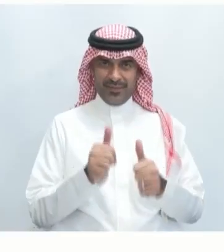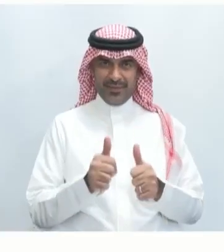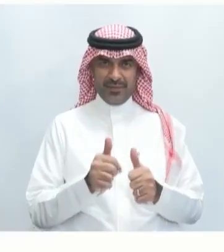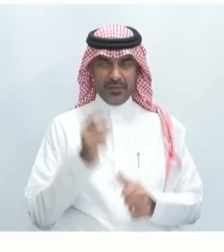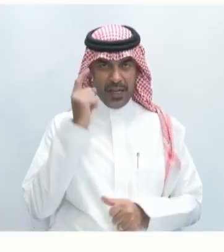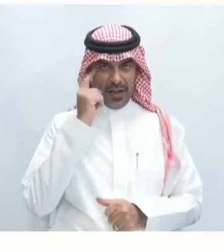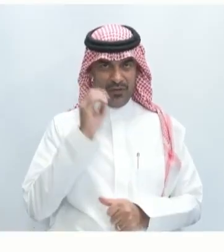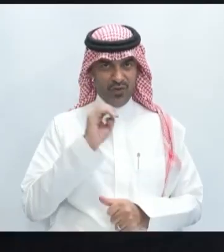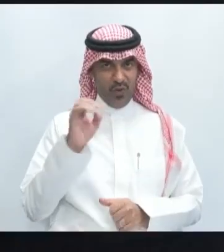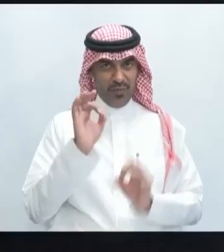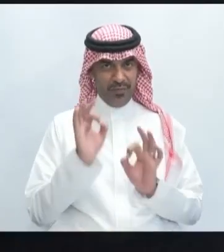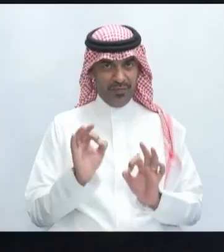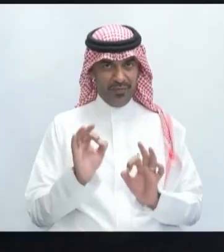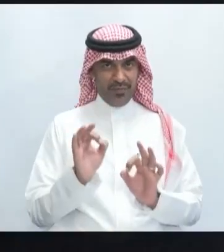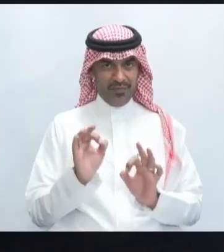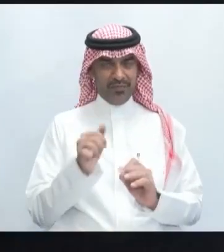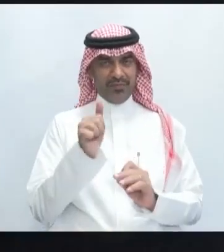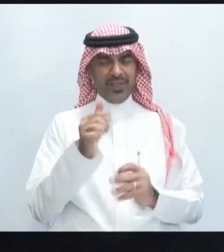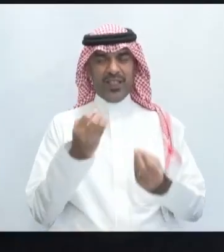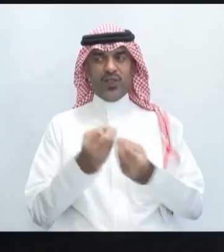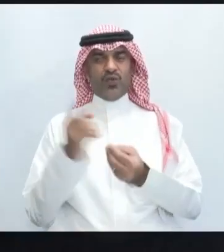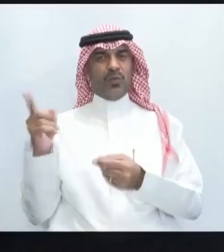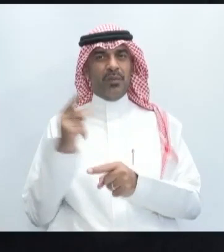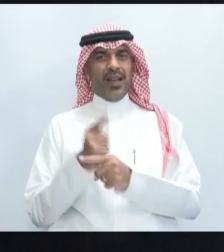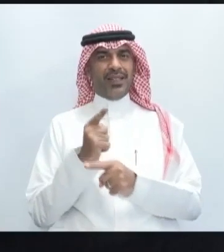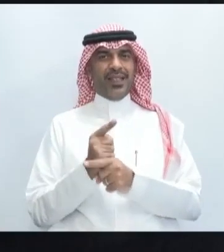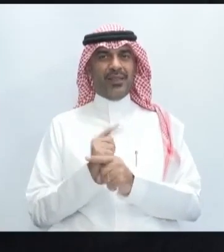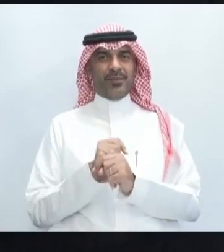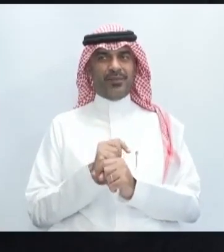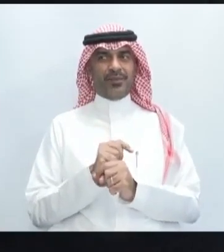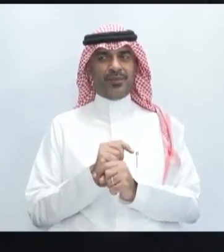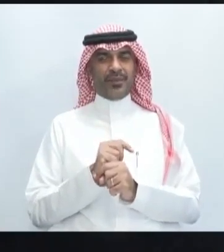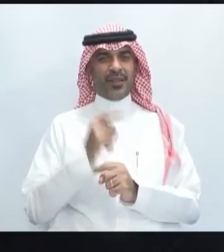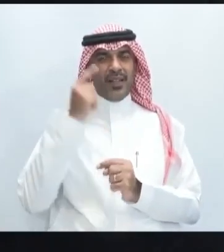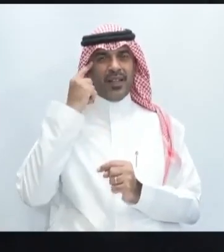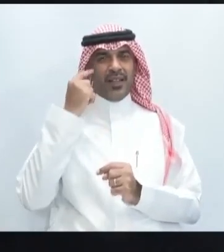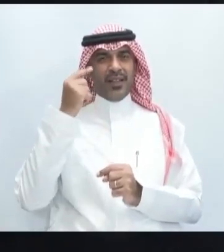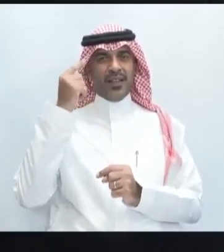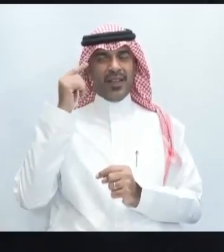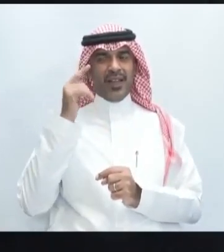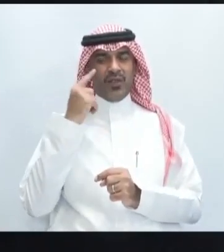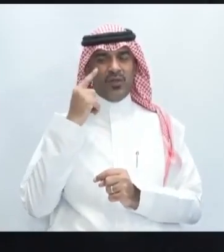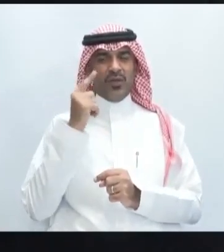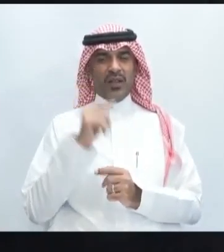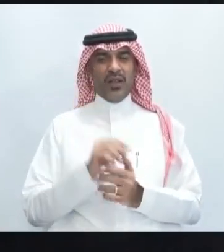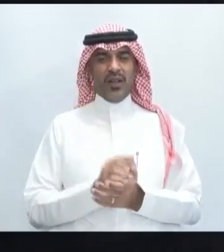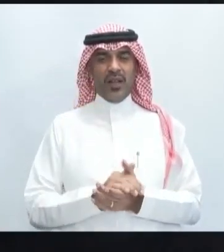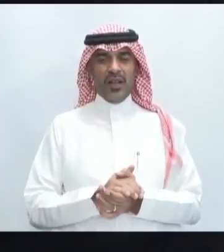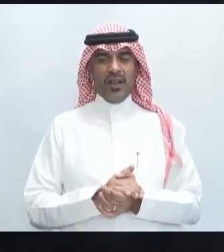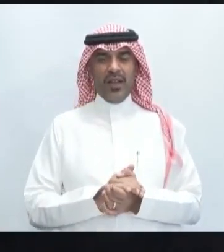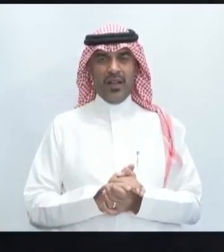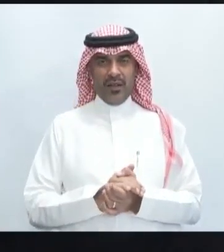هاي مبدعين وصلتوا الاجابه مبارك الله فيكم نتذكر ابنائي وبناتي قبل ان نبدا بحل هذا التدريب بارك الله فيكم